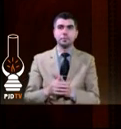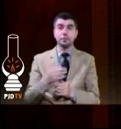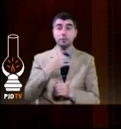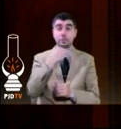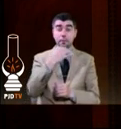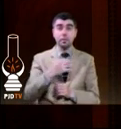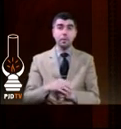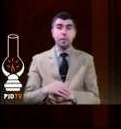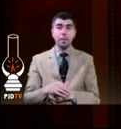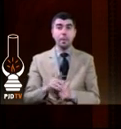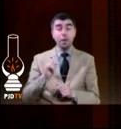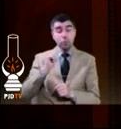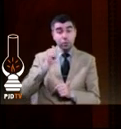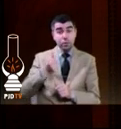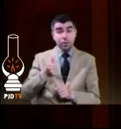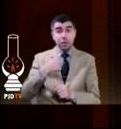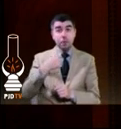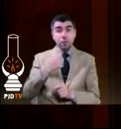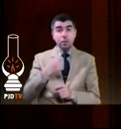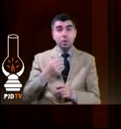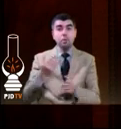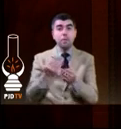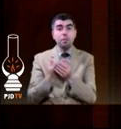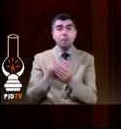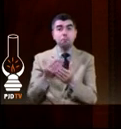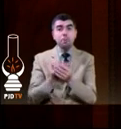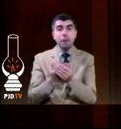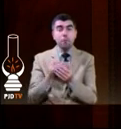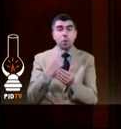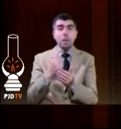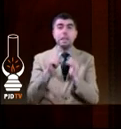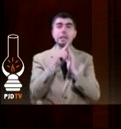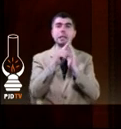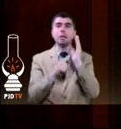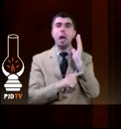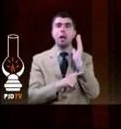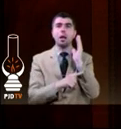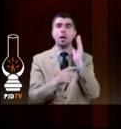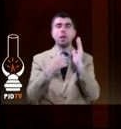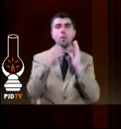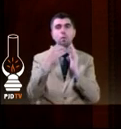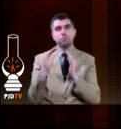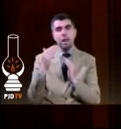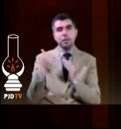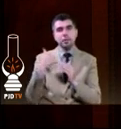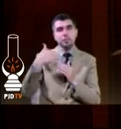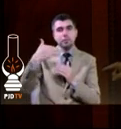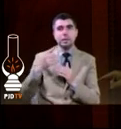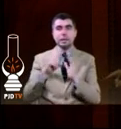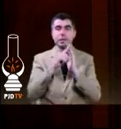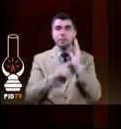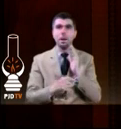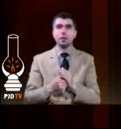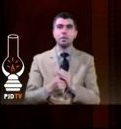لهم غدا ولا بعد غدا غادي ندفع الاصلاح. طلبوا لي اسبوع، طلبوا لي اسبوع.